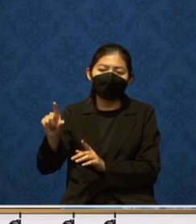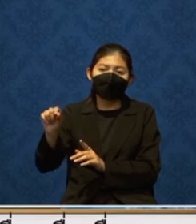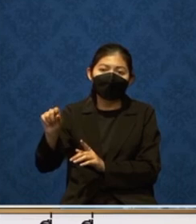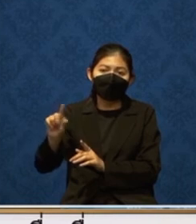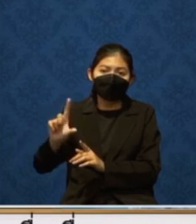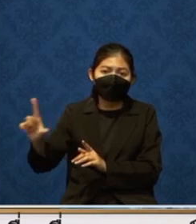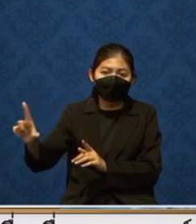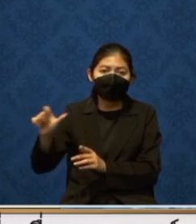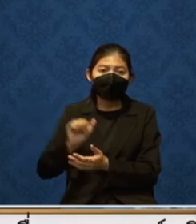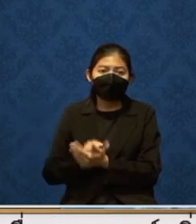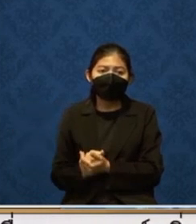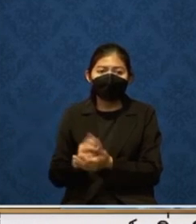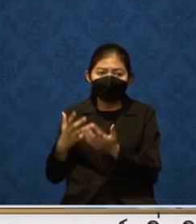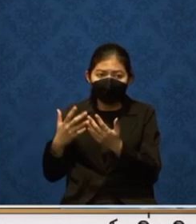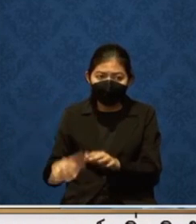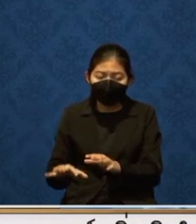บ